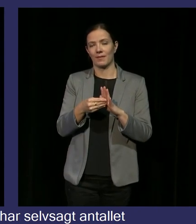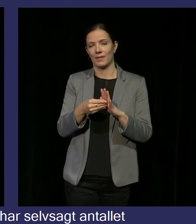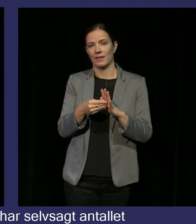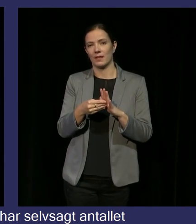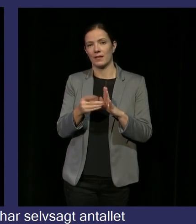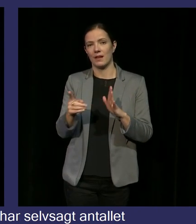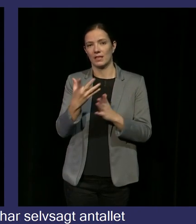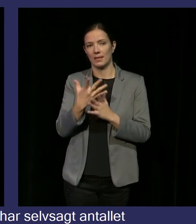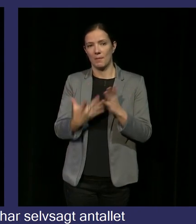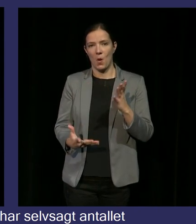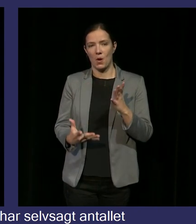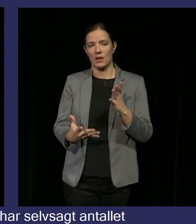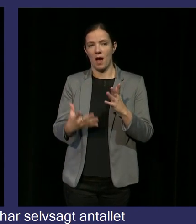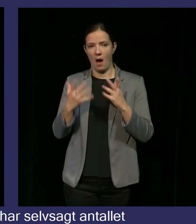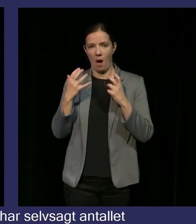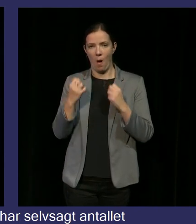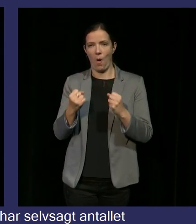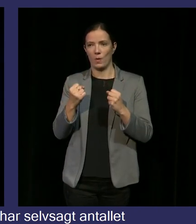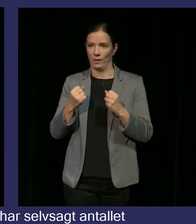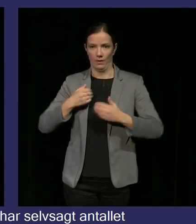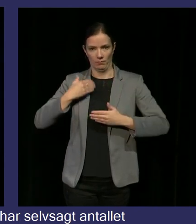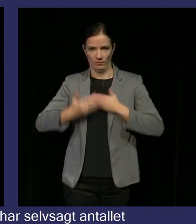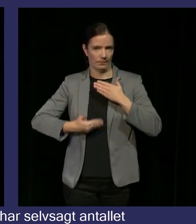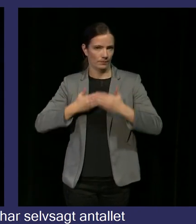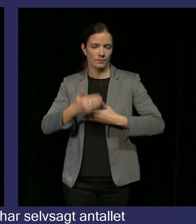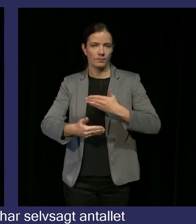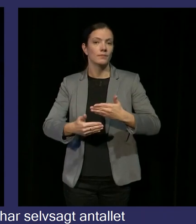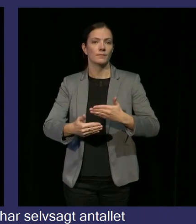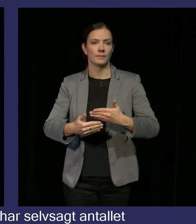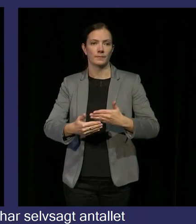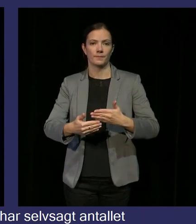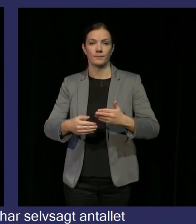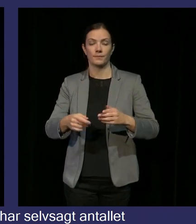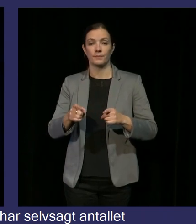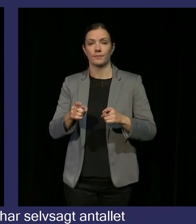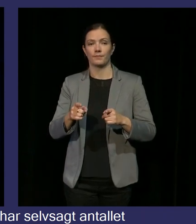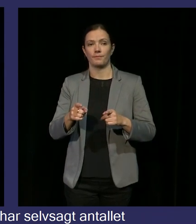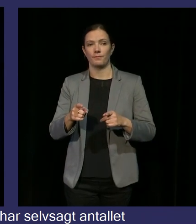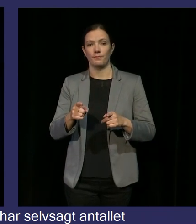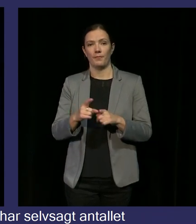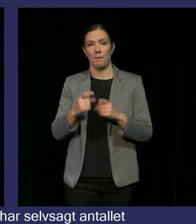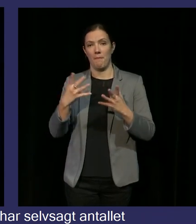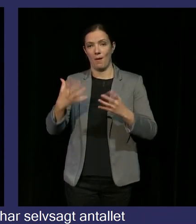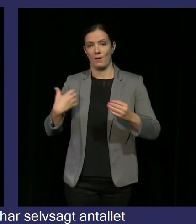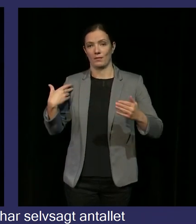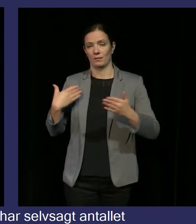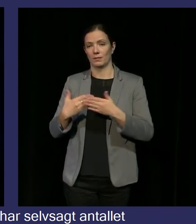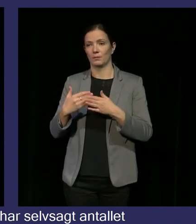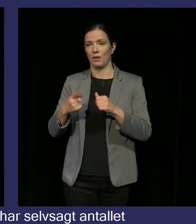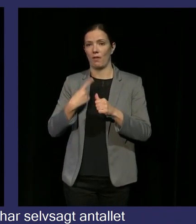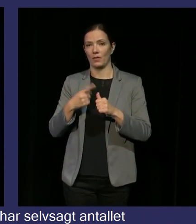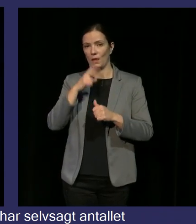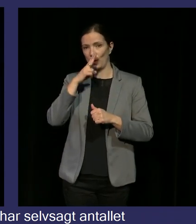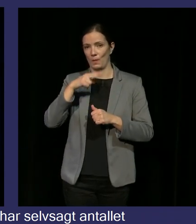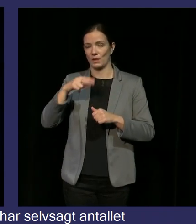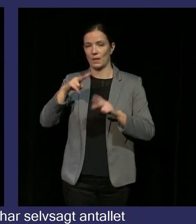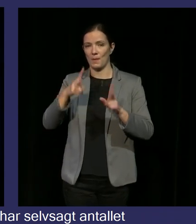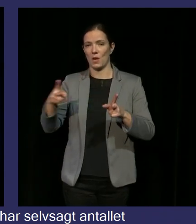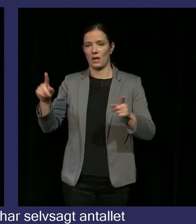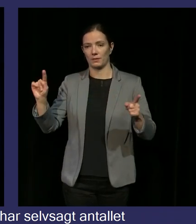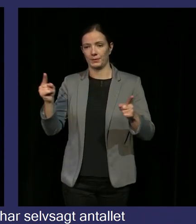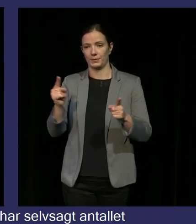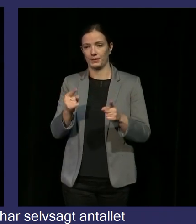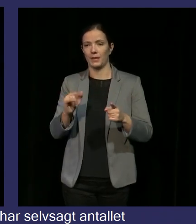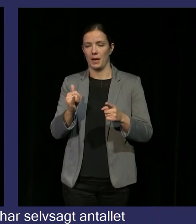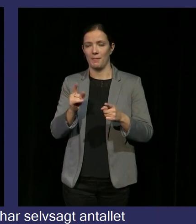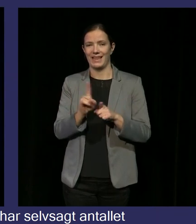det språket har holdt stand. Da. Altså, vi har altså, over mange år så har selvsagt antallet nynorskbrukere gått ned, men